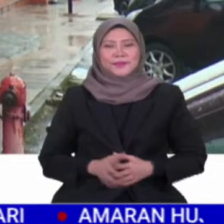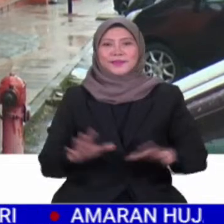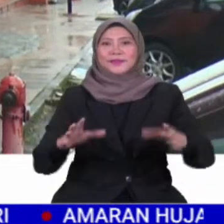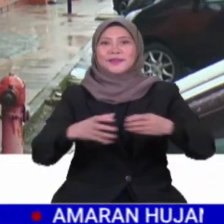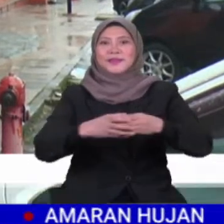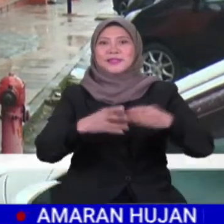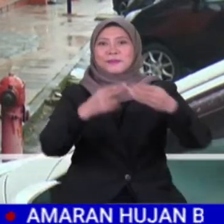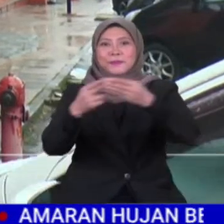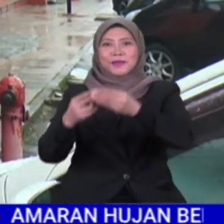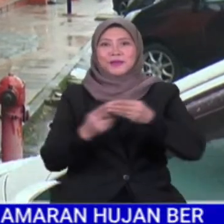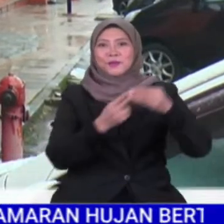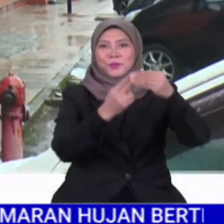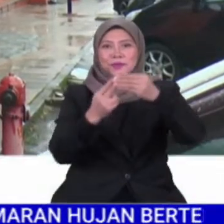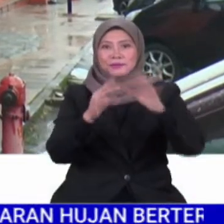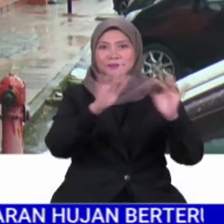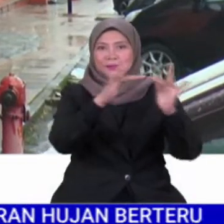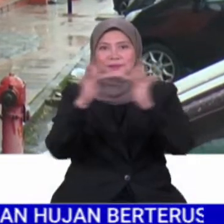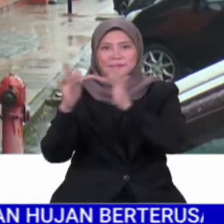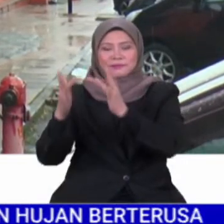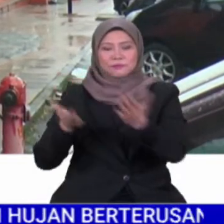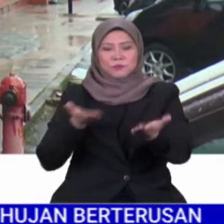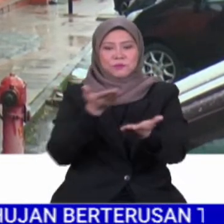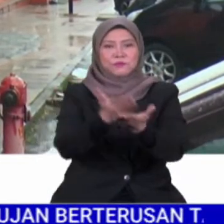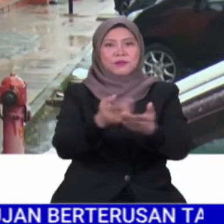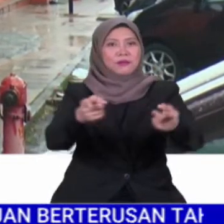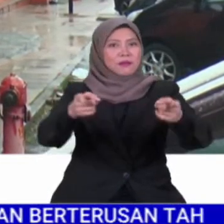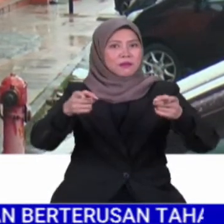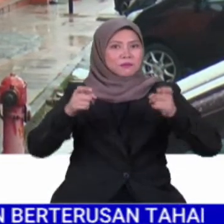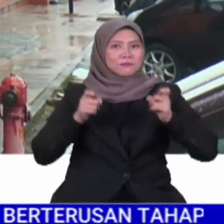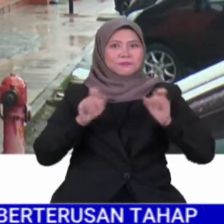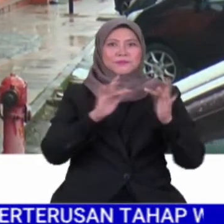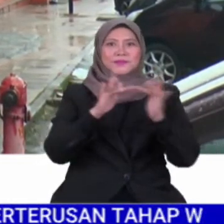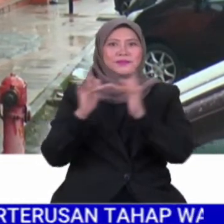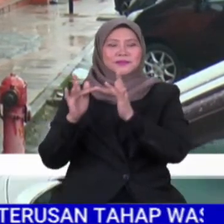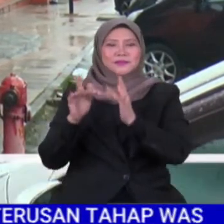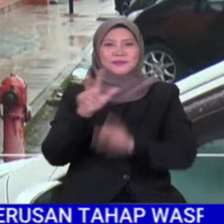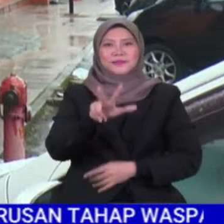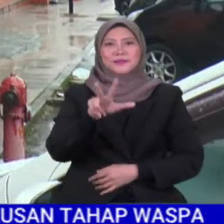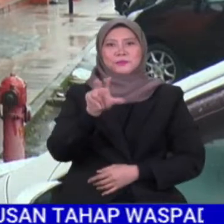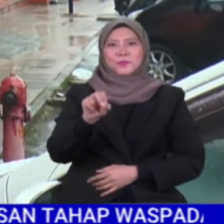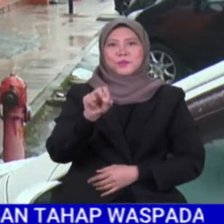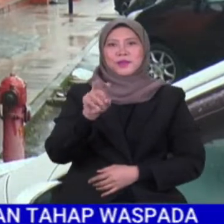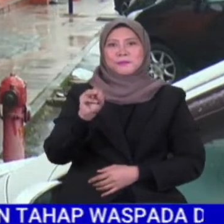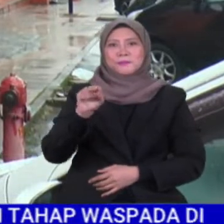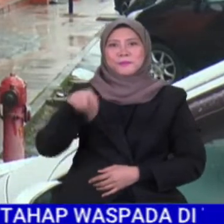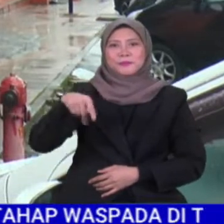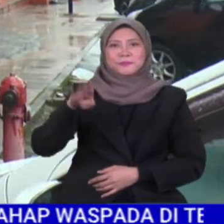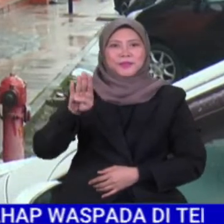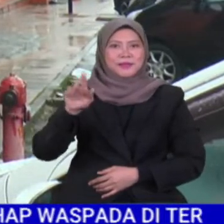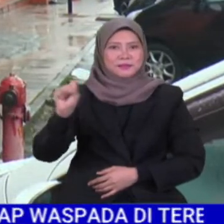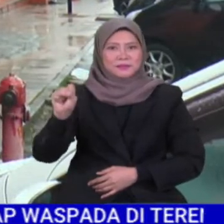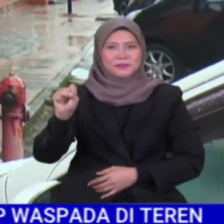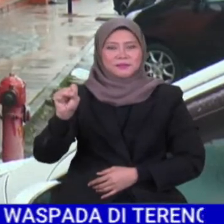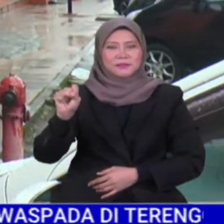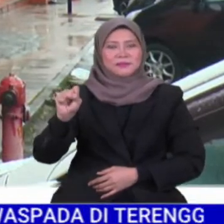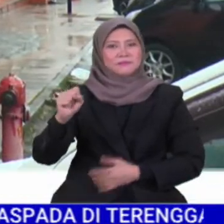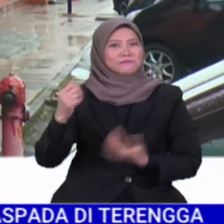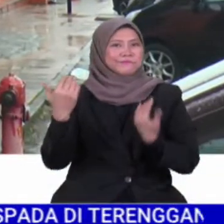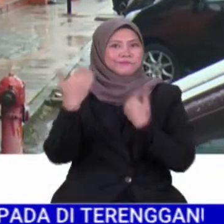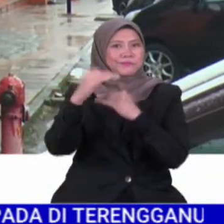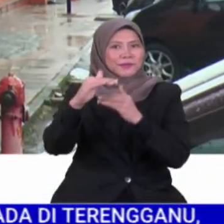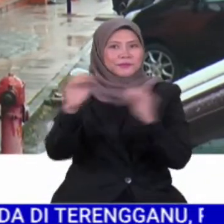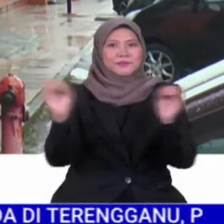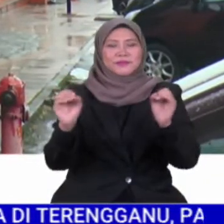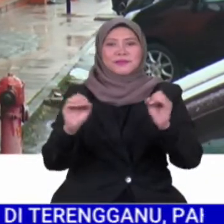Pakej perpaduan jalur lebar yang menawarkan kelajuan internet sehingga 30 Mbps bersama data tanpa had